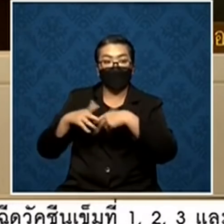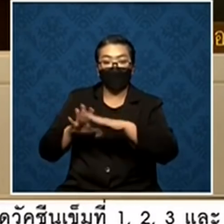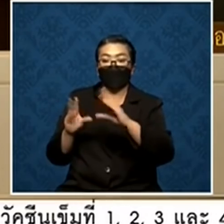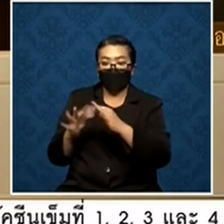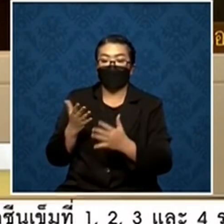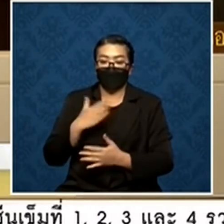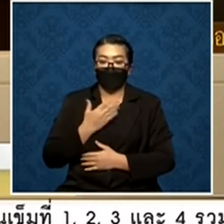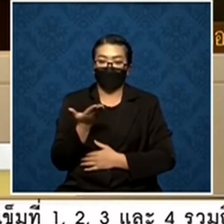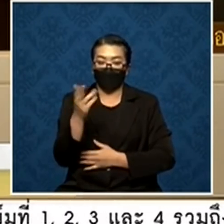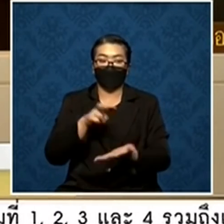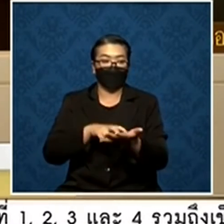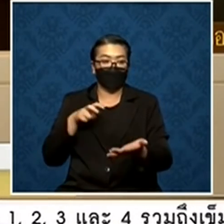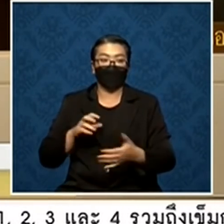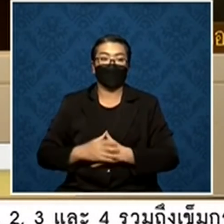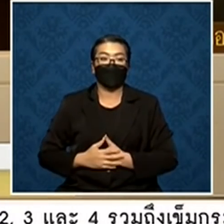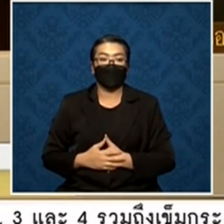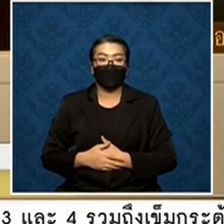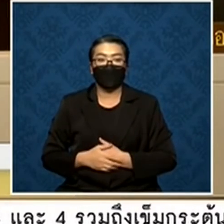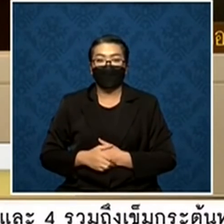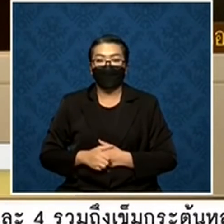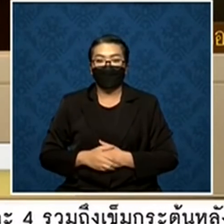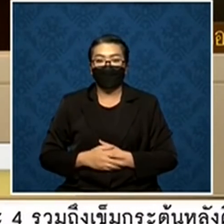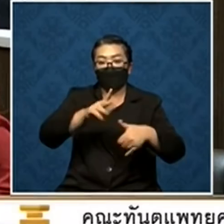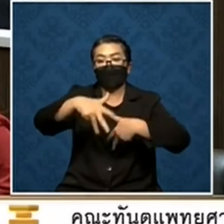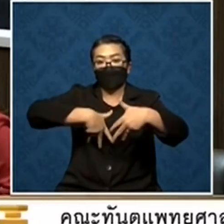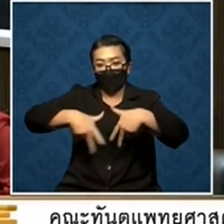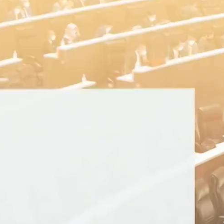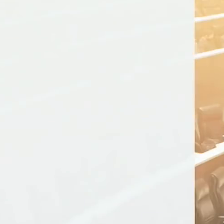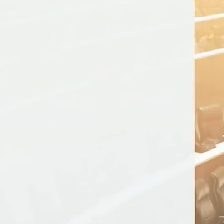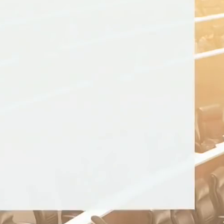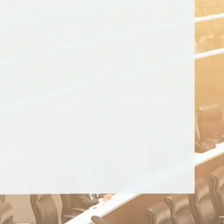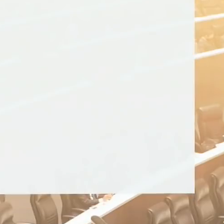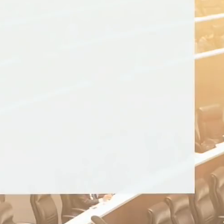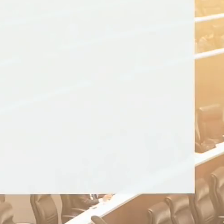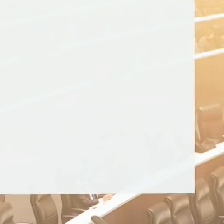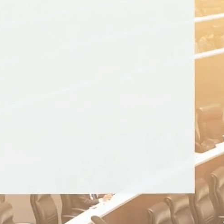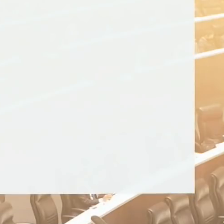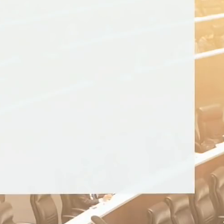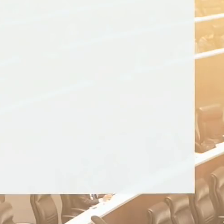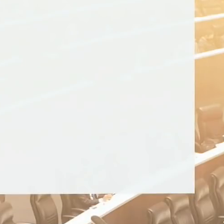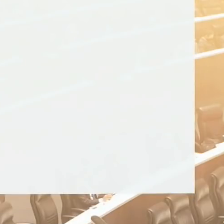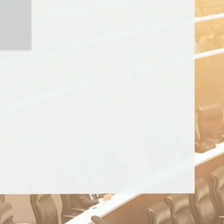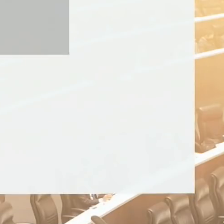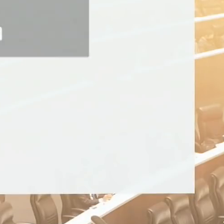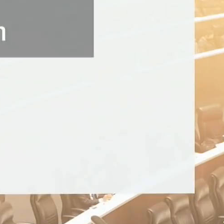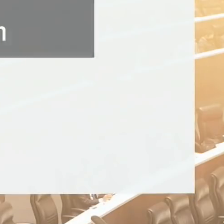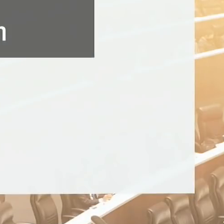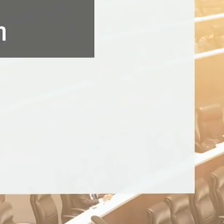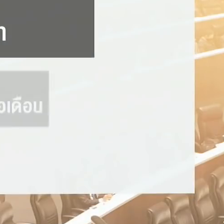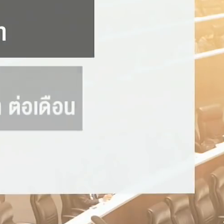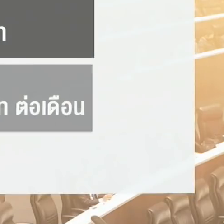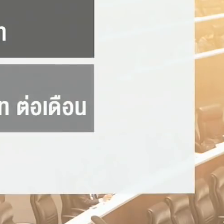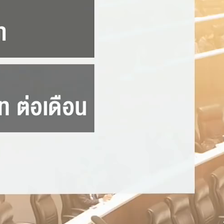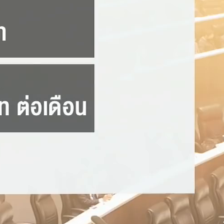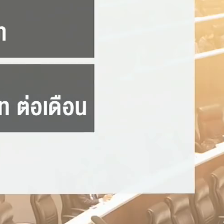องนะครับตั้งแต่เรื่องของเงินเดือนเงินเพิ่มนะครับรวมแล้วเนี่ยก็เดือนหนึ่งก็แสนกว่าบาทนะฮะนี่ครับอันนี้ก็คือเ